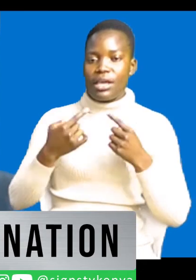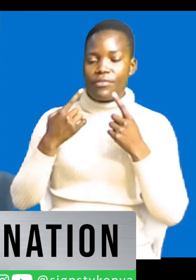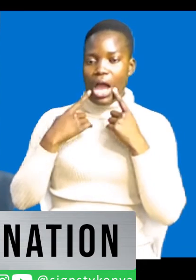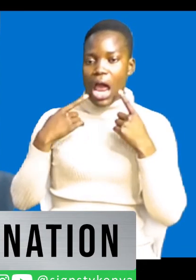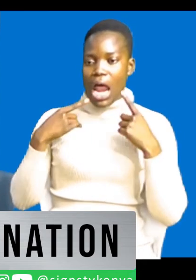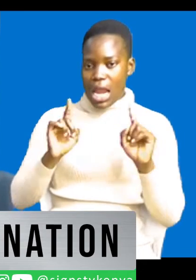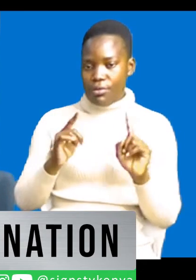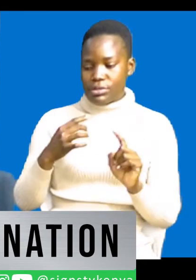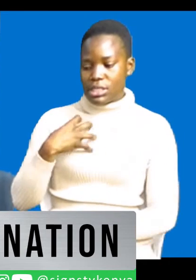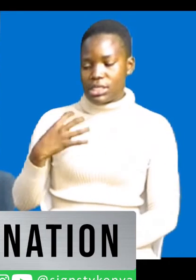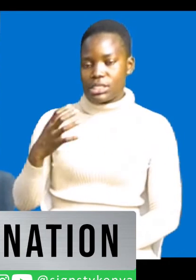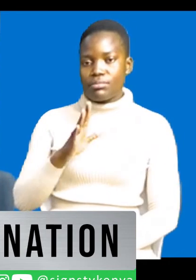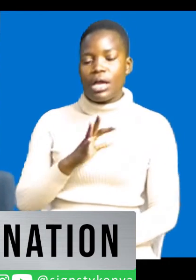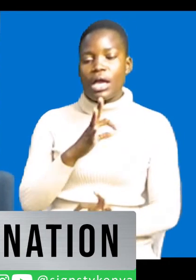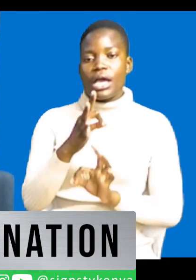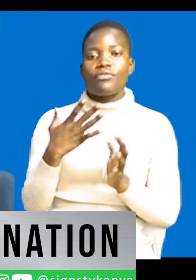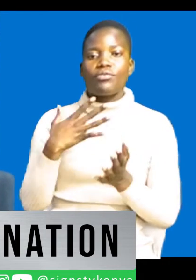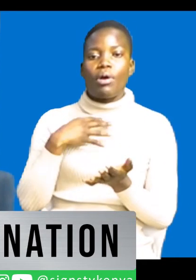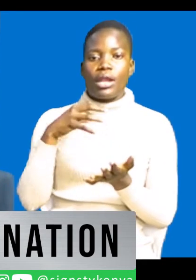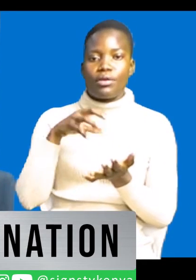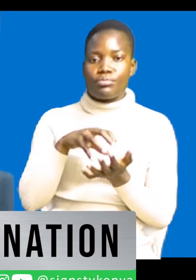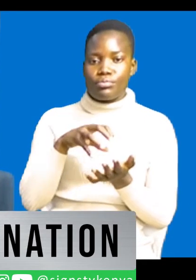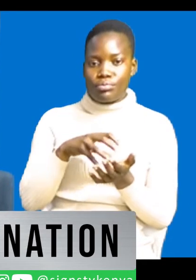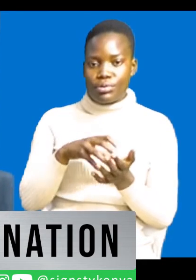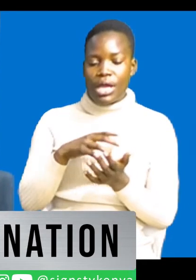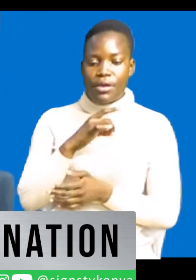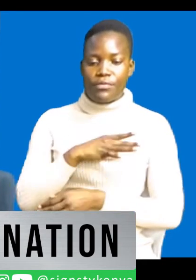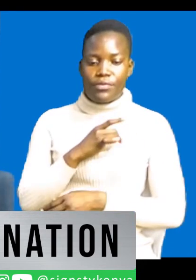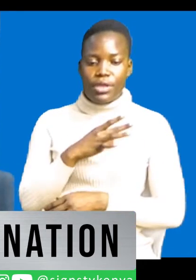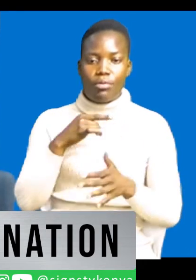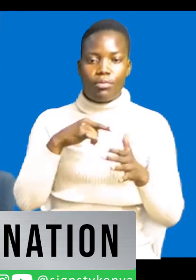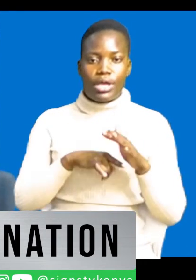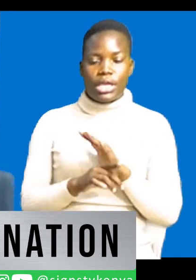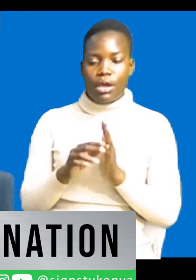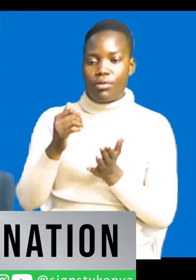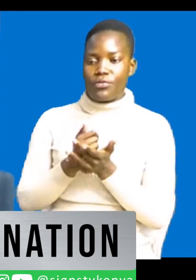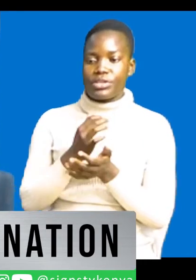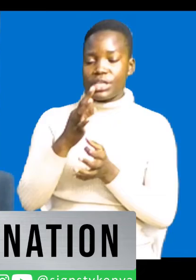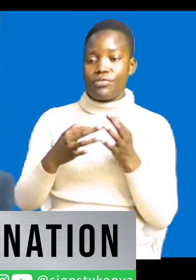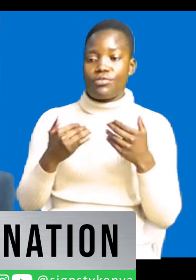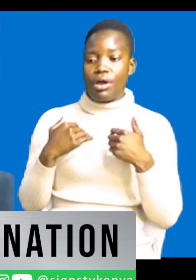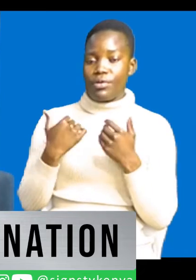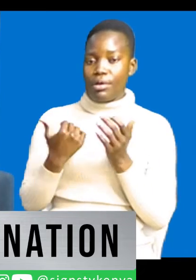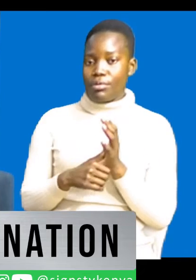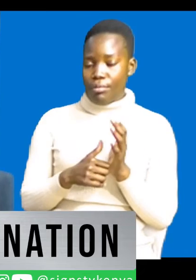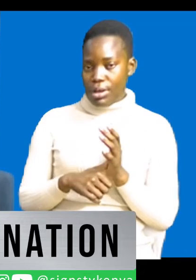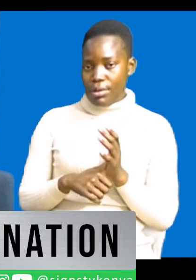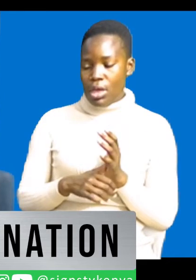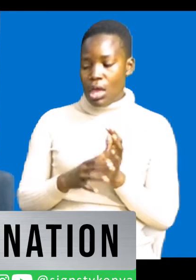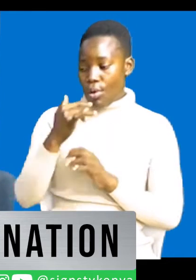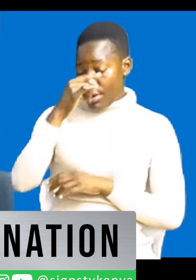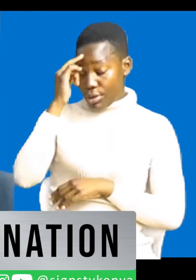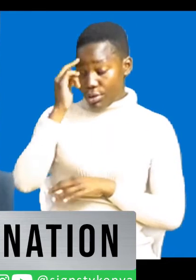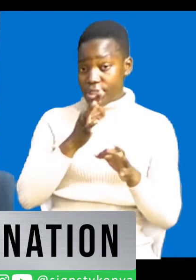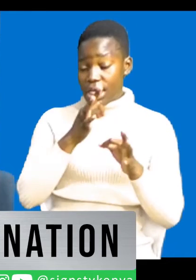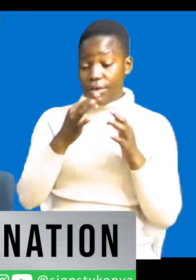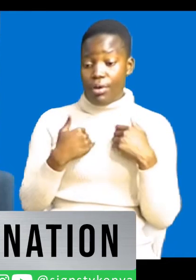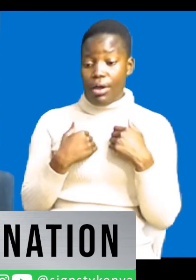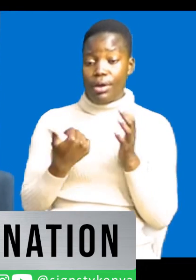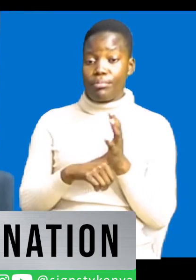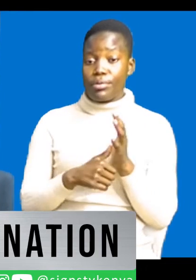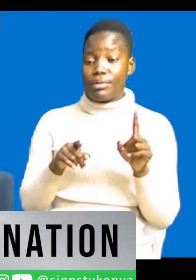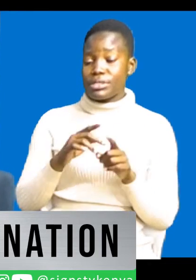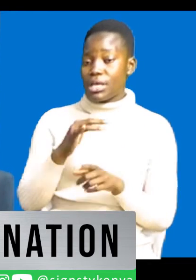vitu ukitaka ofisi, ogopa kuingia ofisi kama unajua uko na mambo, kaa kando. Kwa sababu kama unajua uko na